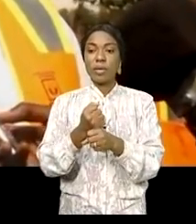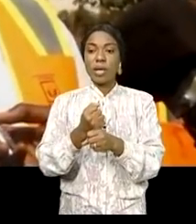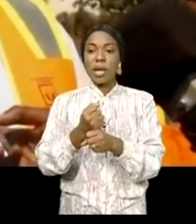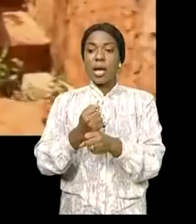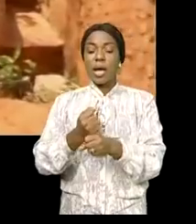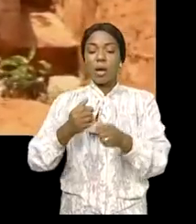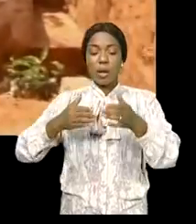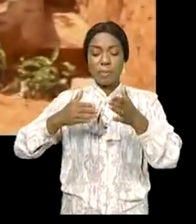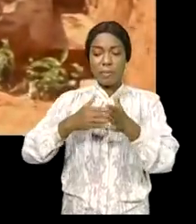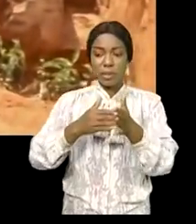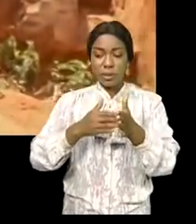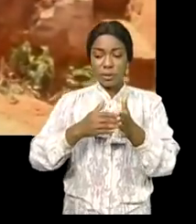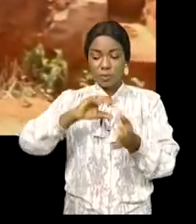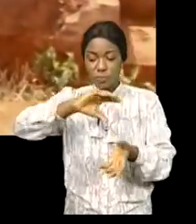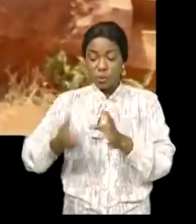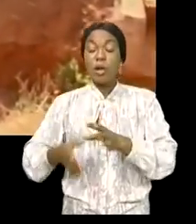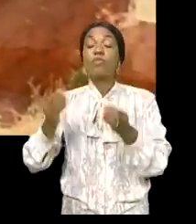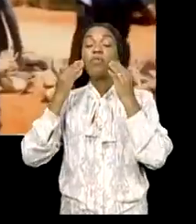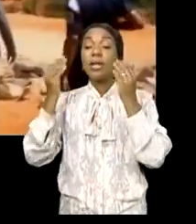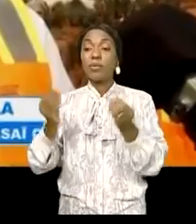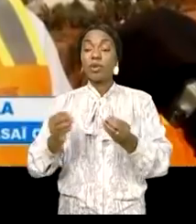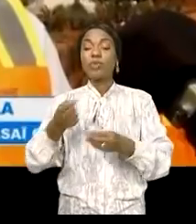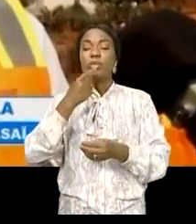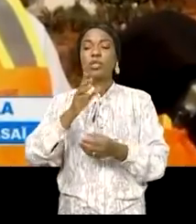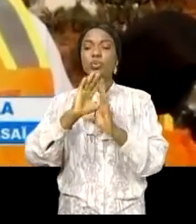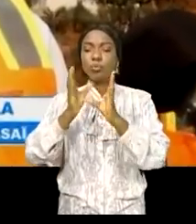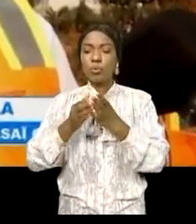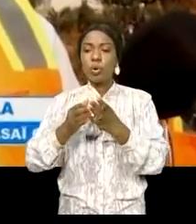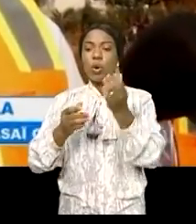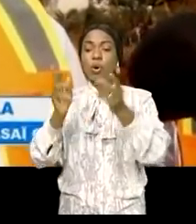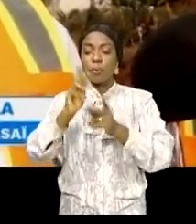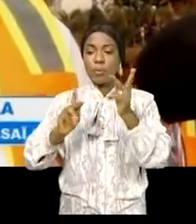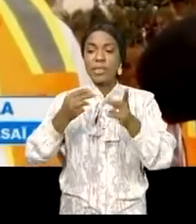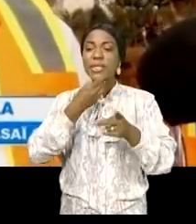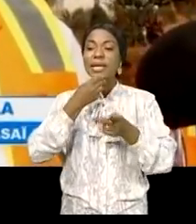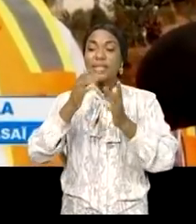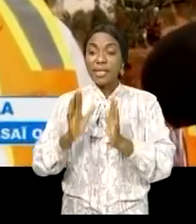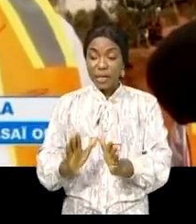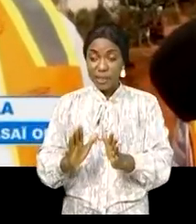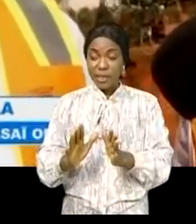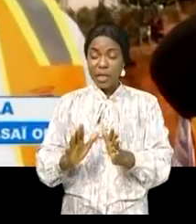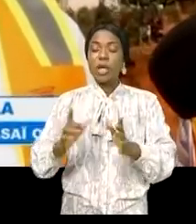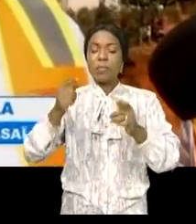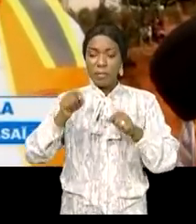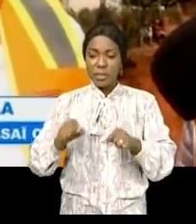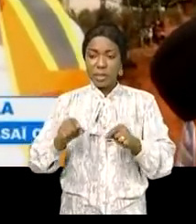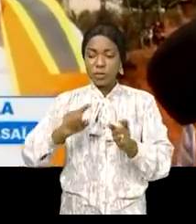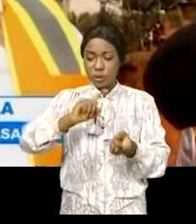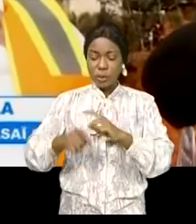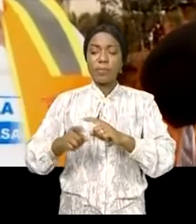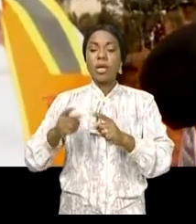d'entretien routier. Nous rassurons la population est-kassaïenne que les choses se font d'une manière un peu plus différente. Nous sommes dans un état de